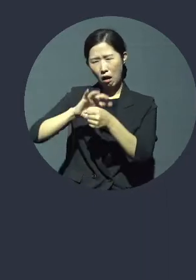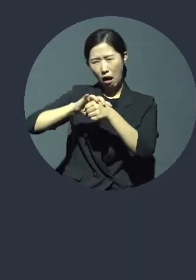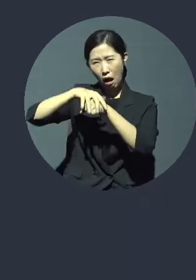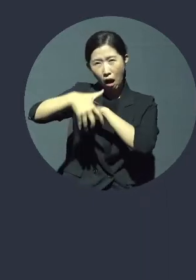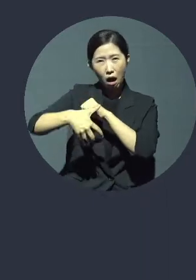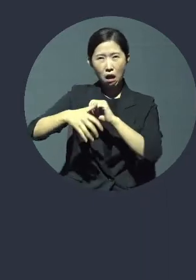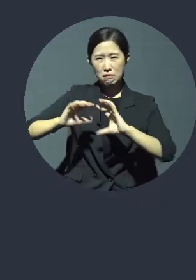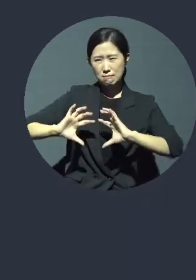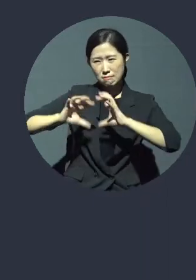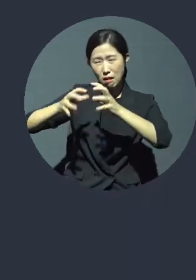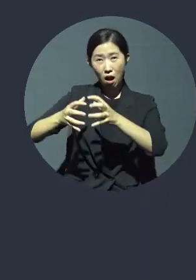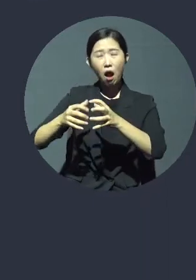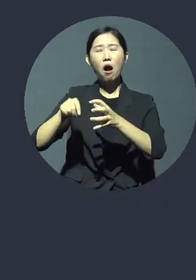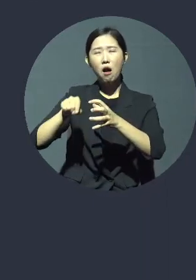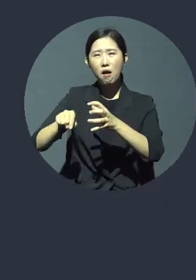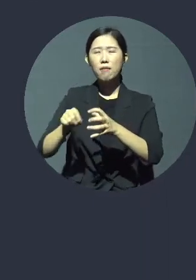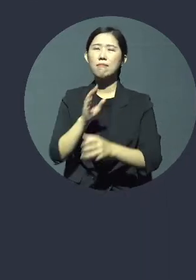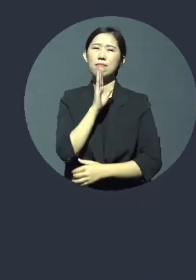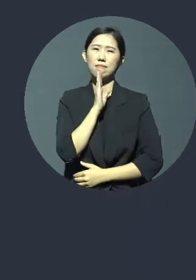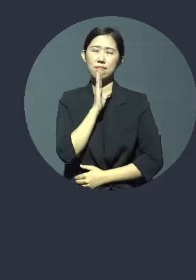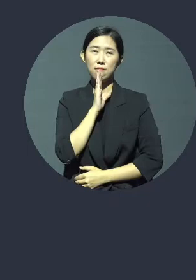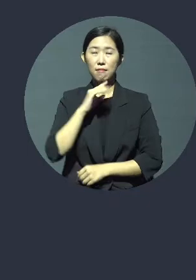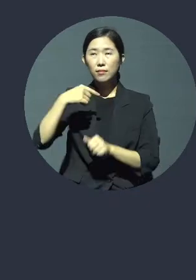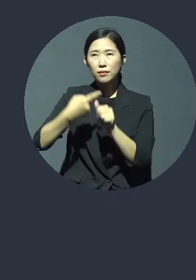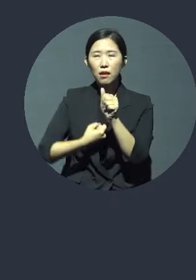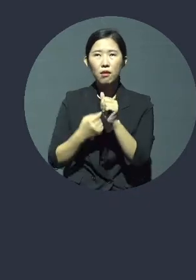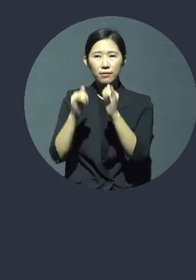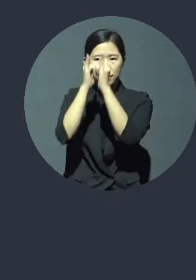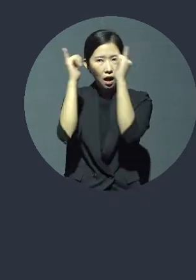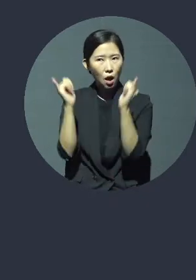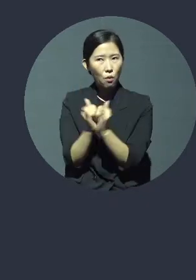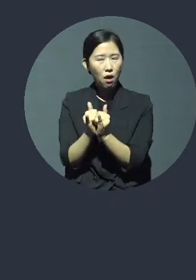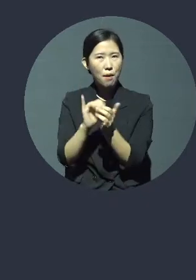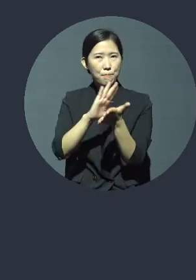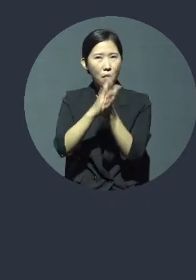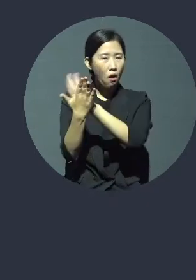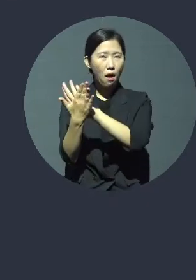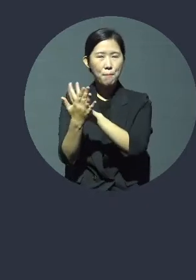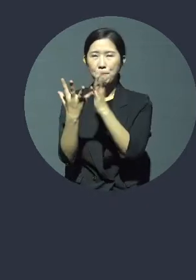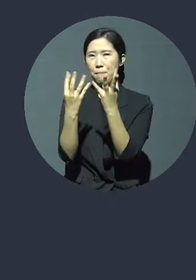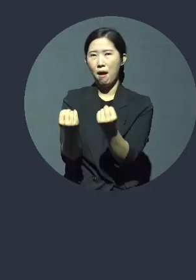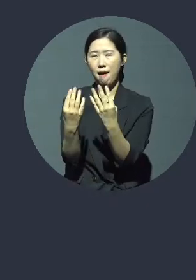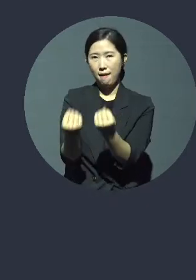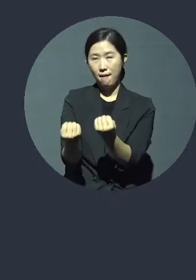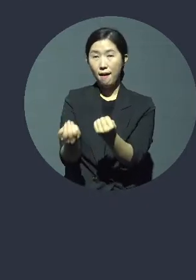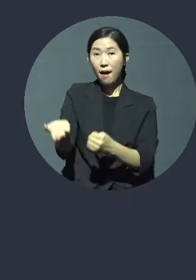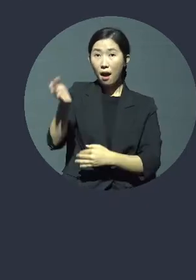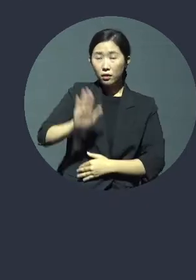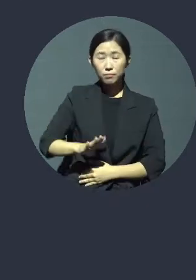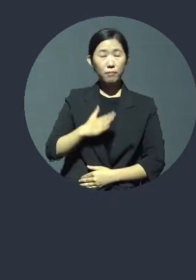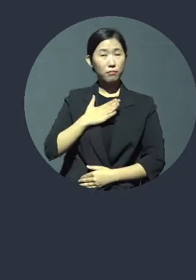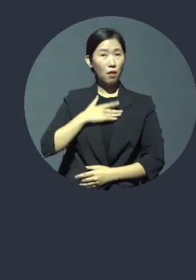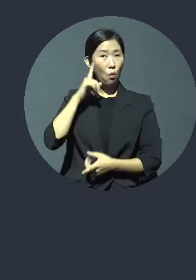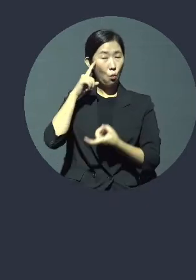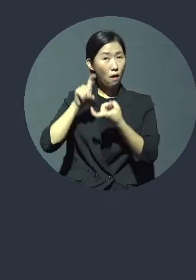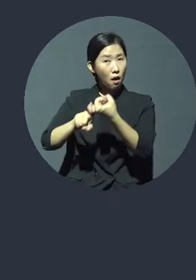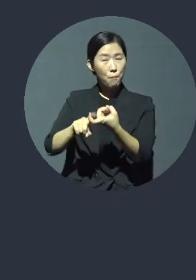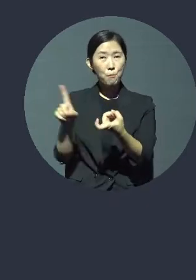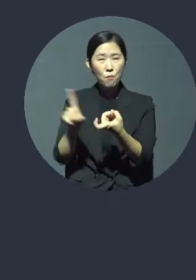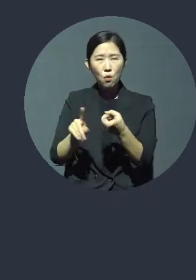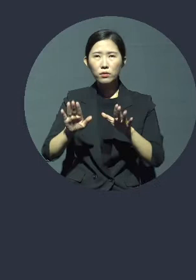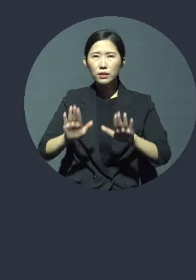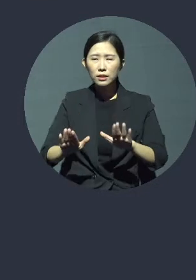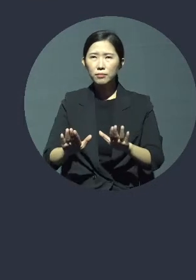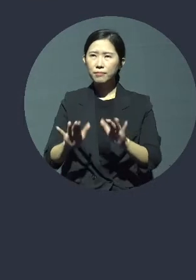생각합니다. 물론 저도 전적으로 동의합니다. 하지만 저의 관심은 유구한 역사를 통해서 많은 패러다임의